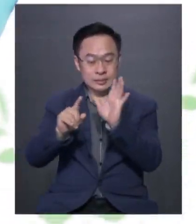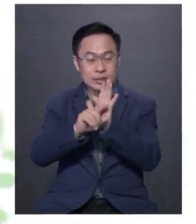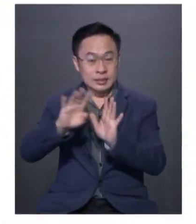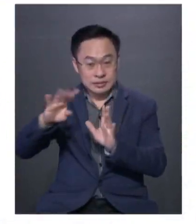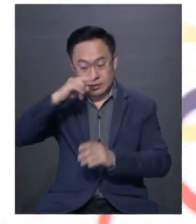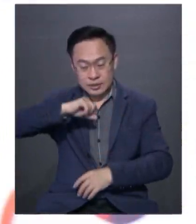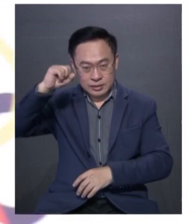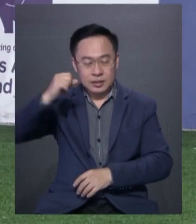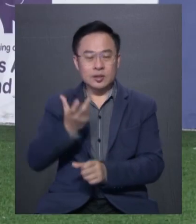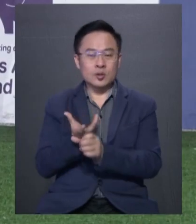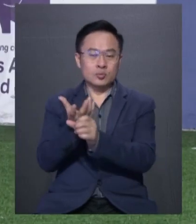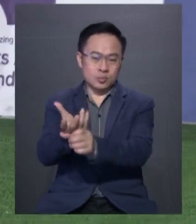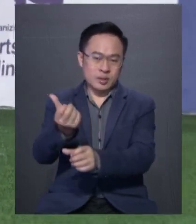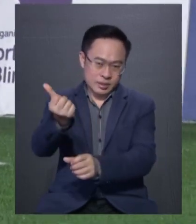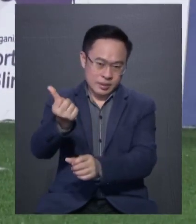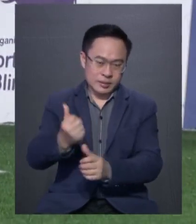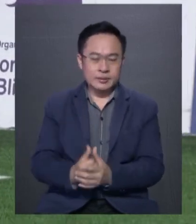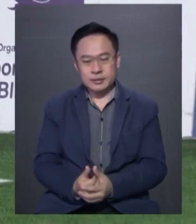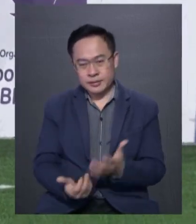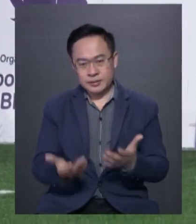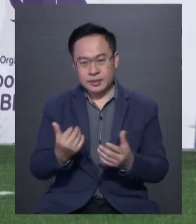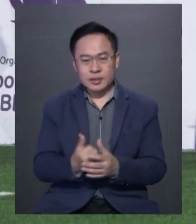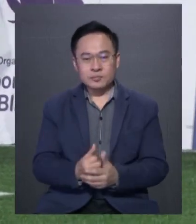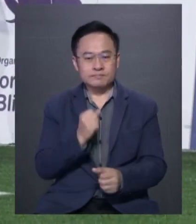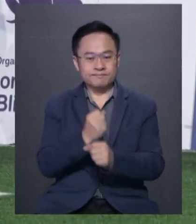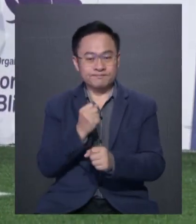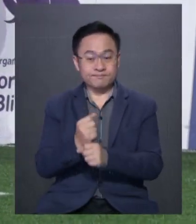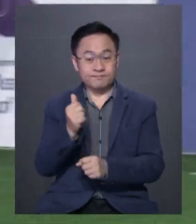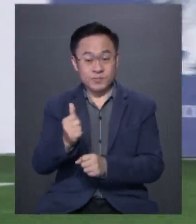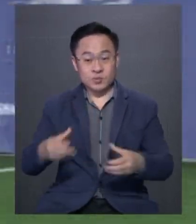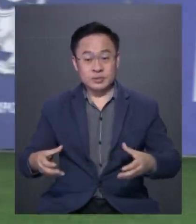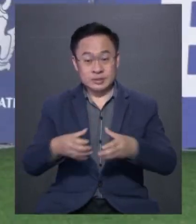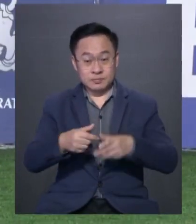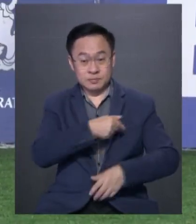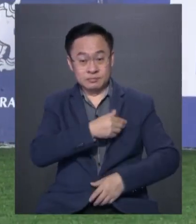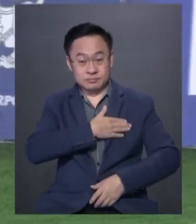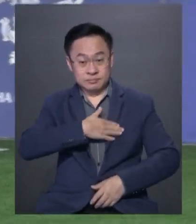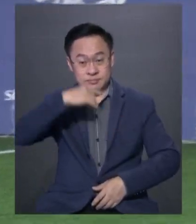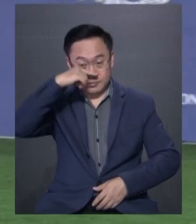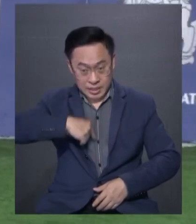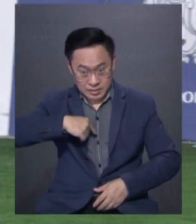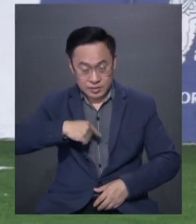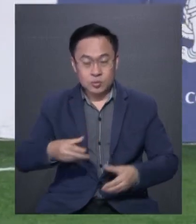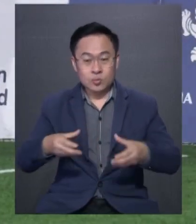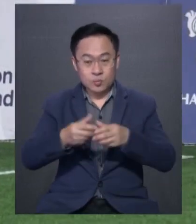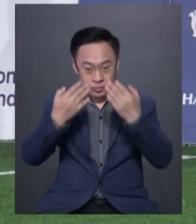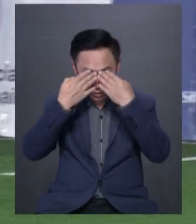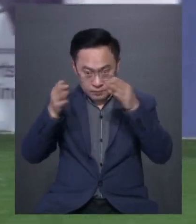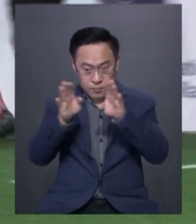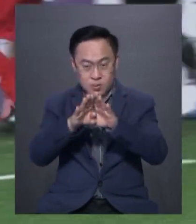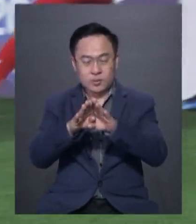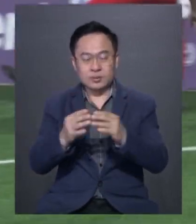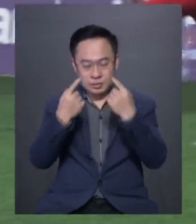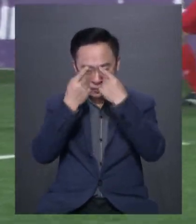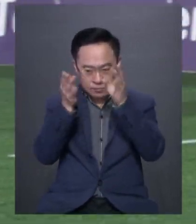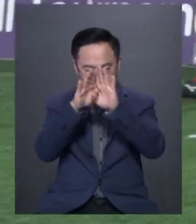ายการนี้ไปครองเลยนะคะแล้วก็ถือว่าเป็นผลงานที่ดีมากๆนะคะของนักเตะทีมชาติไทยชุดคนตาบอดผู้พิการทางส